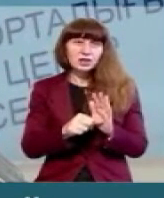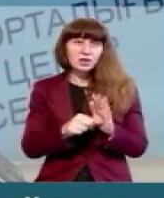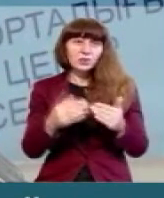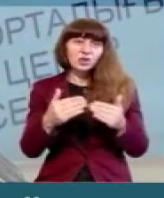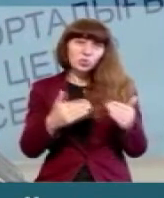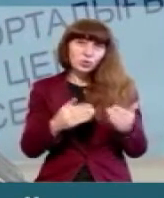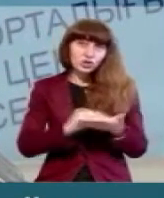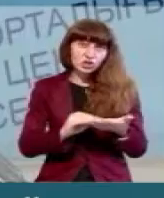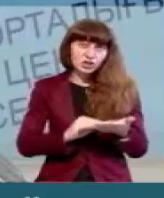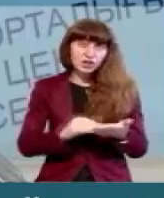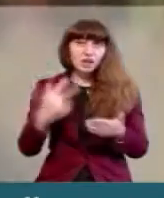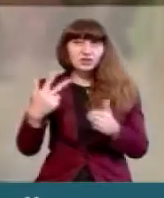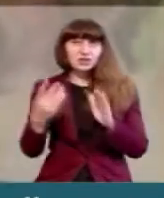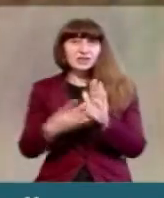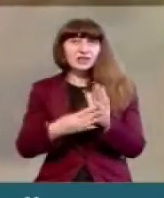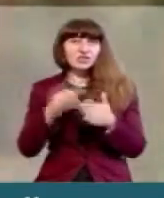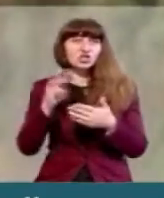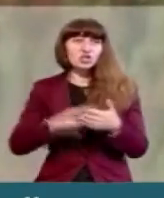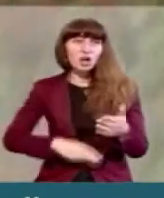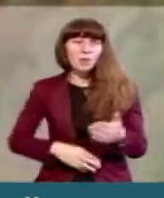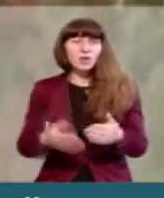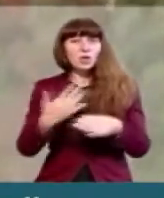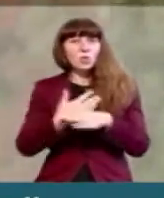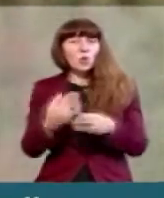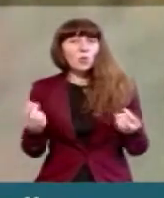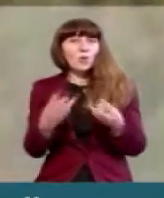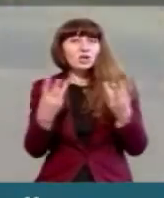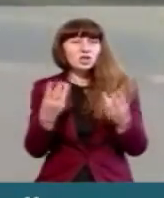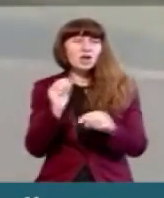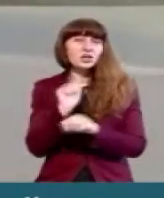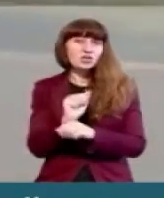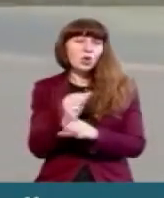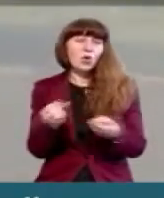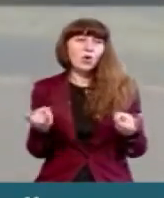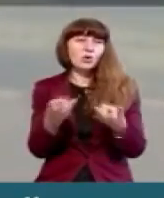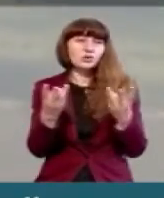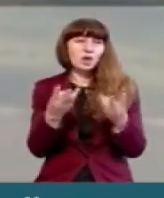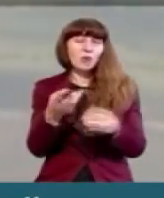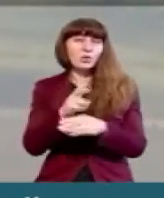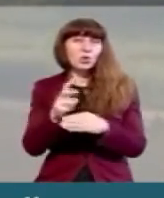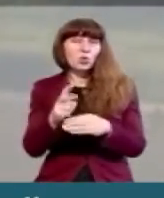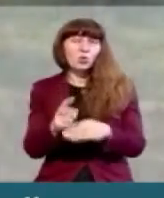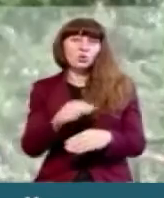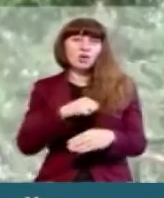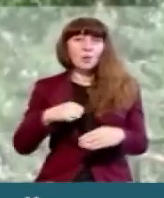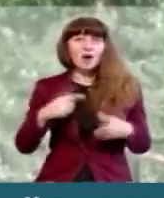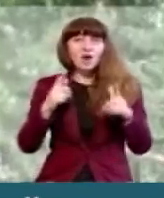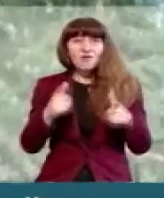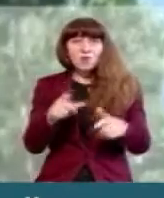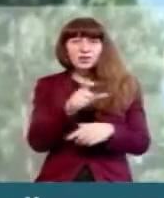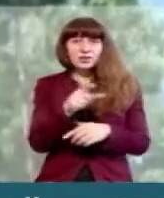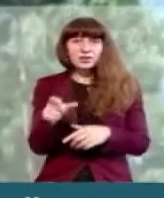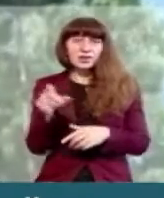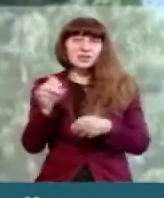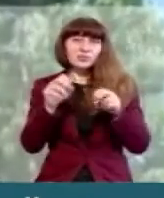46 предупреждений, 39 штрафов. Оперативно на помощь пожарным в тушении огня приходят добровольцы и мобильные группы.